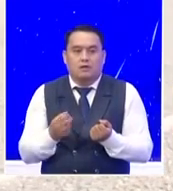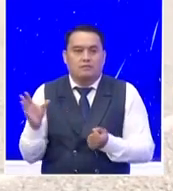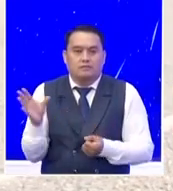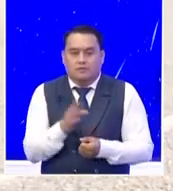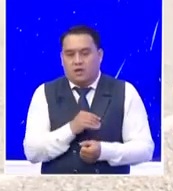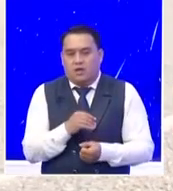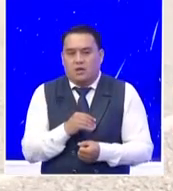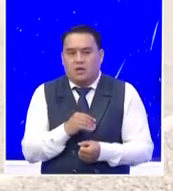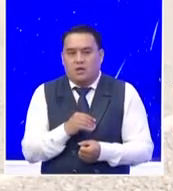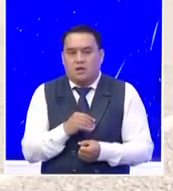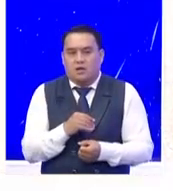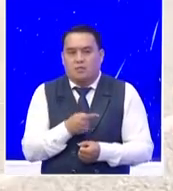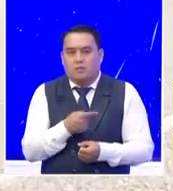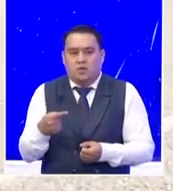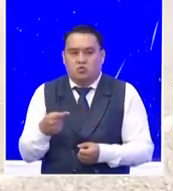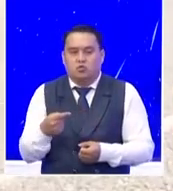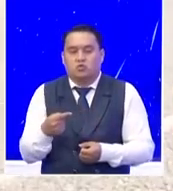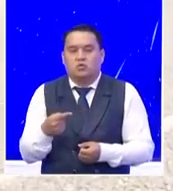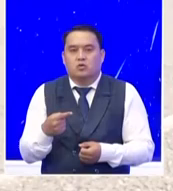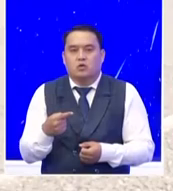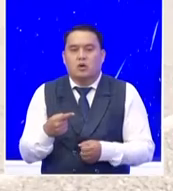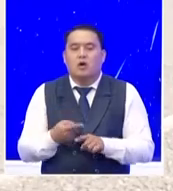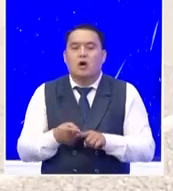12-сінде теріс нәтиже берілді. Бұл